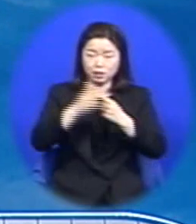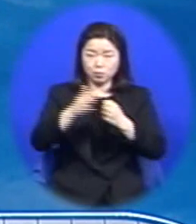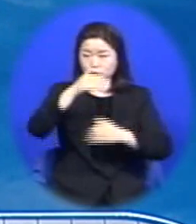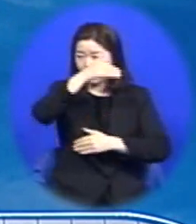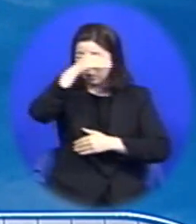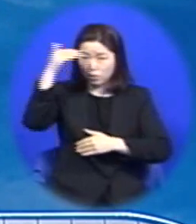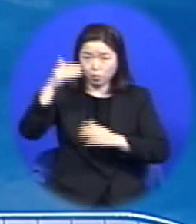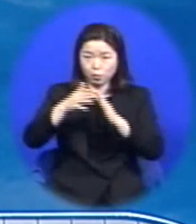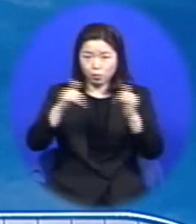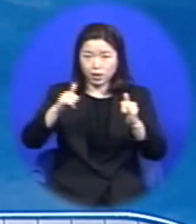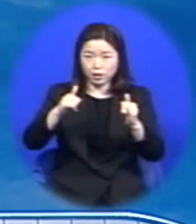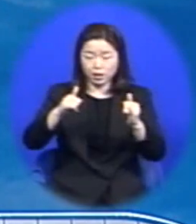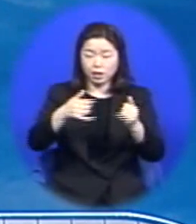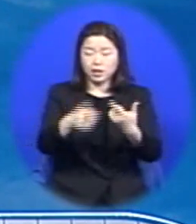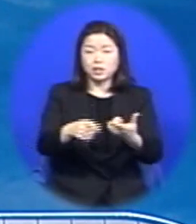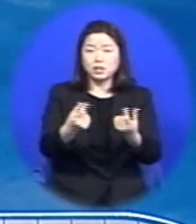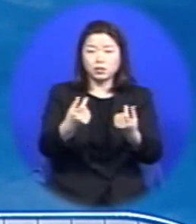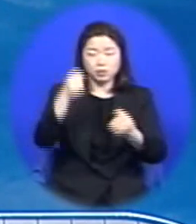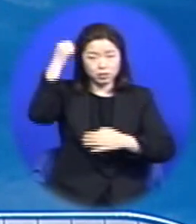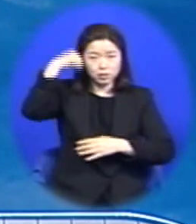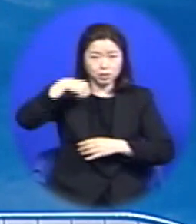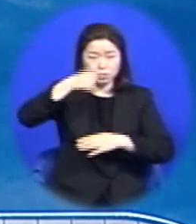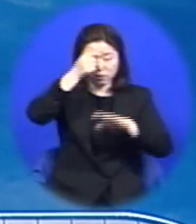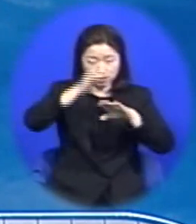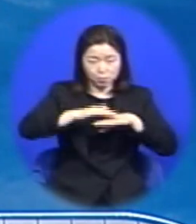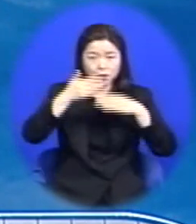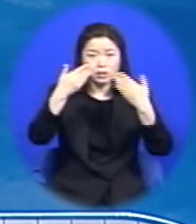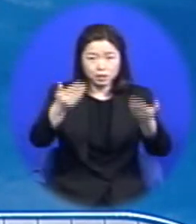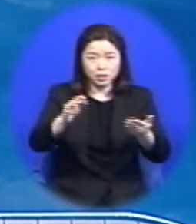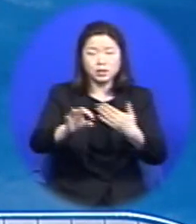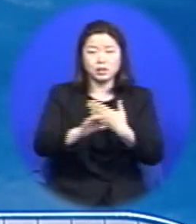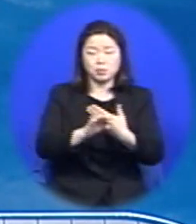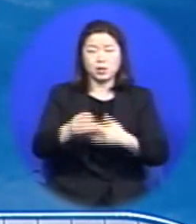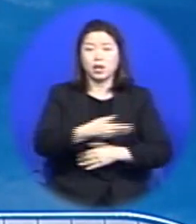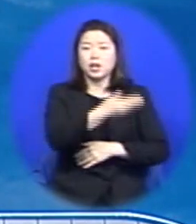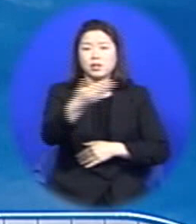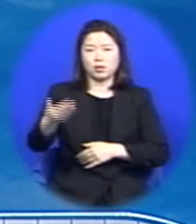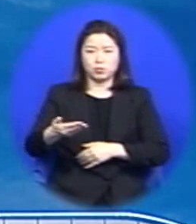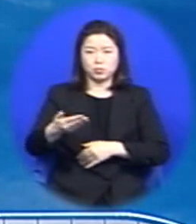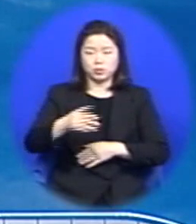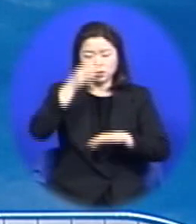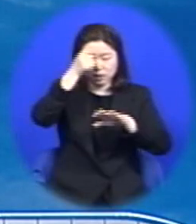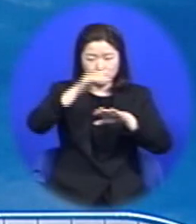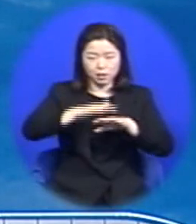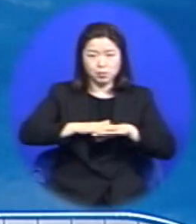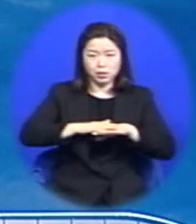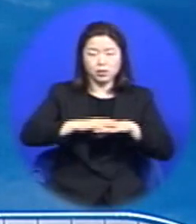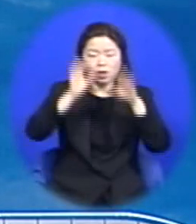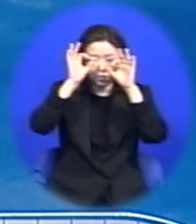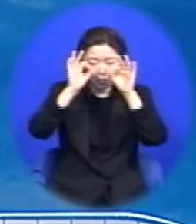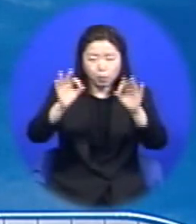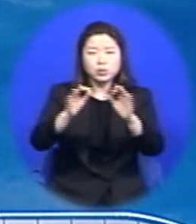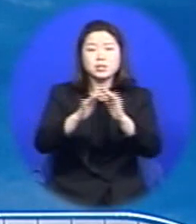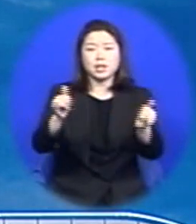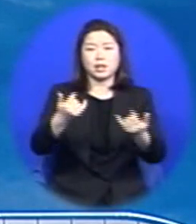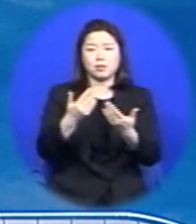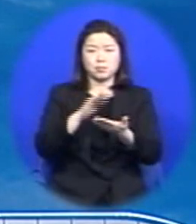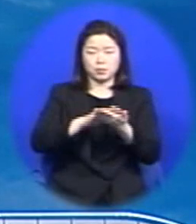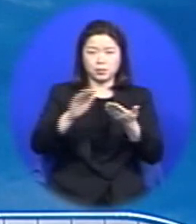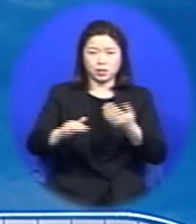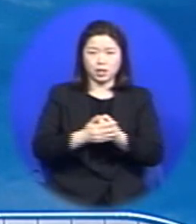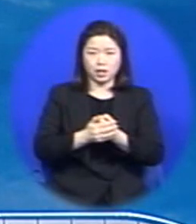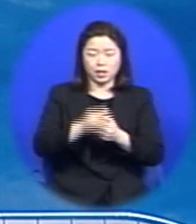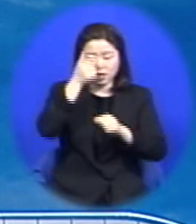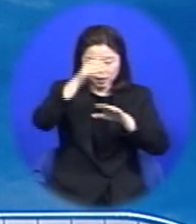관객이고, 이런 느낌으로 지금 예배를 드린다면 여러분은 예배를 보는 사람, 진짜 말 그대로 예배를